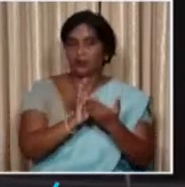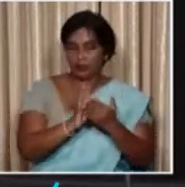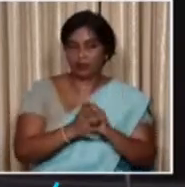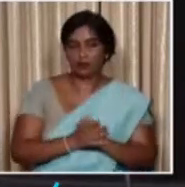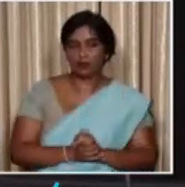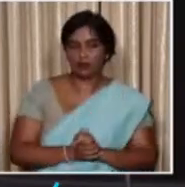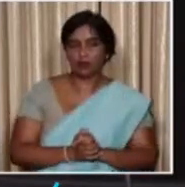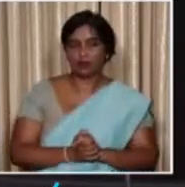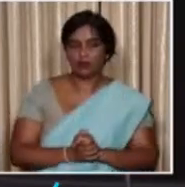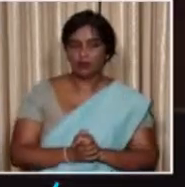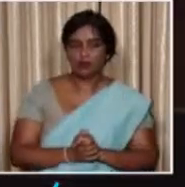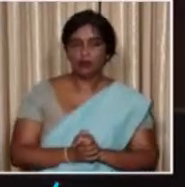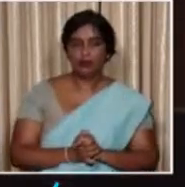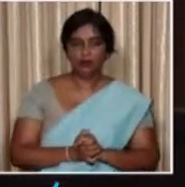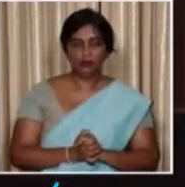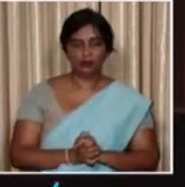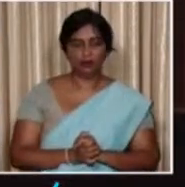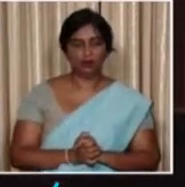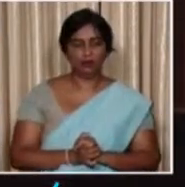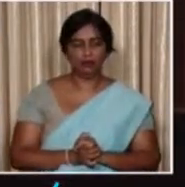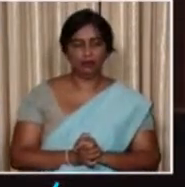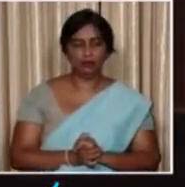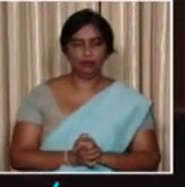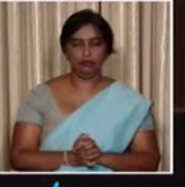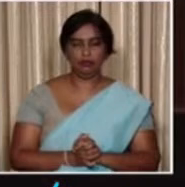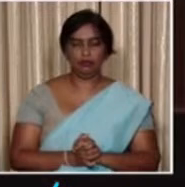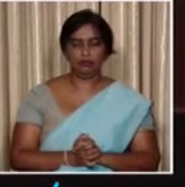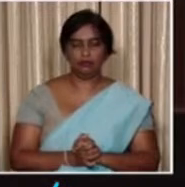කරලා දෙන්නම් බොහොම ස්තුතියි බොහොම ස්තුතියි